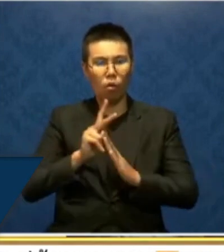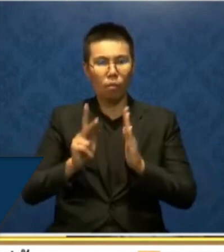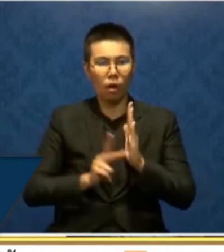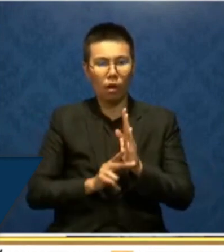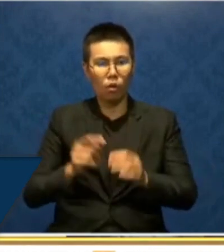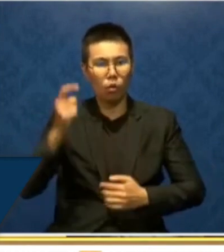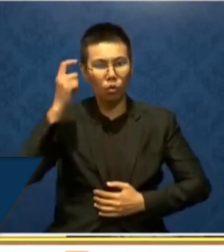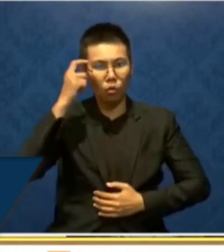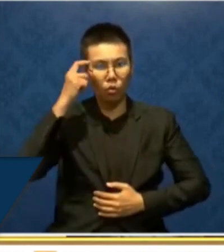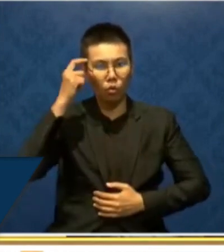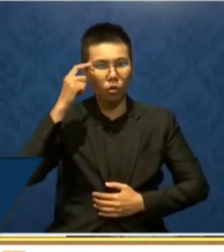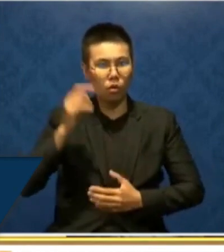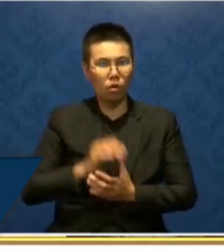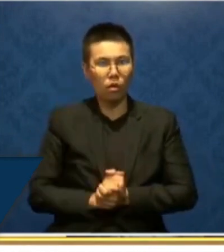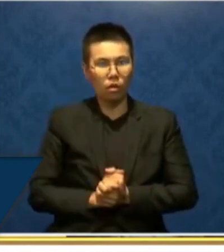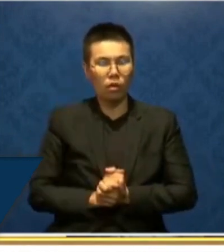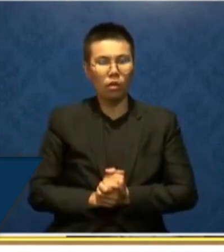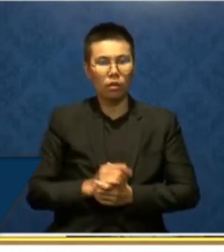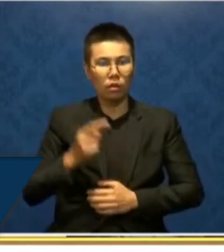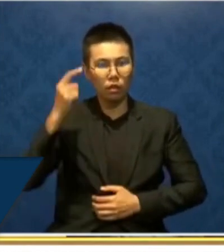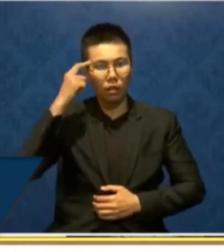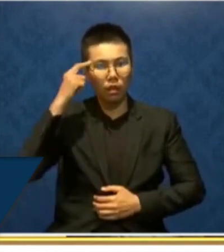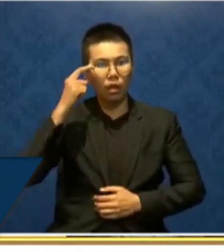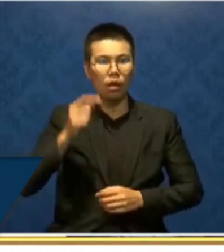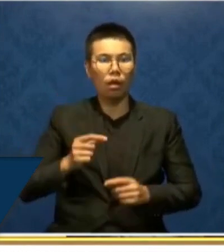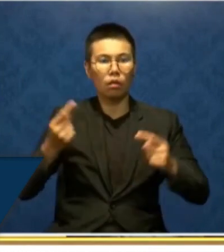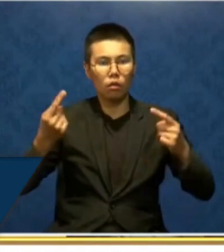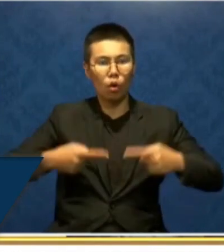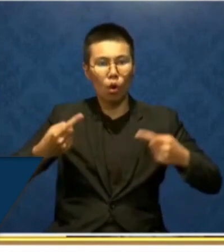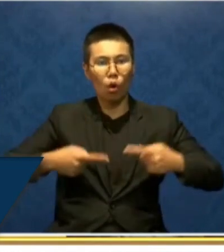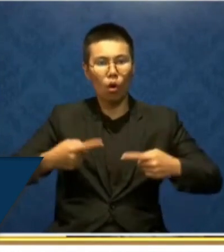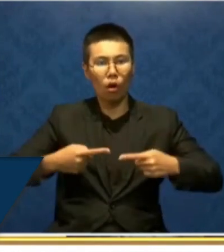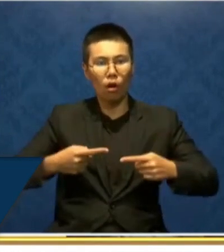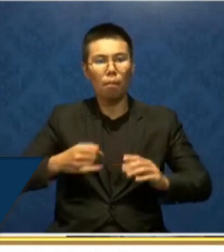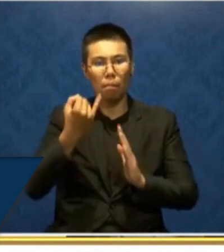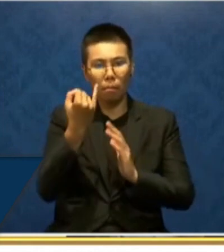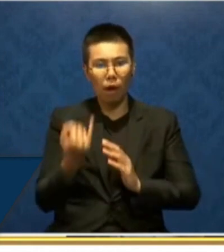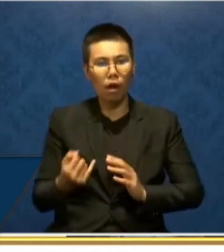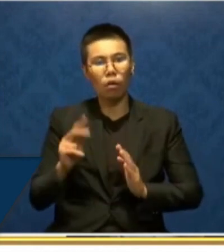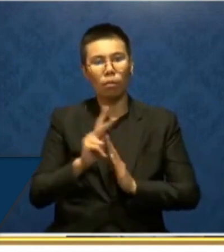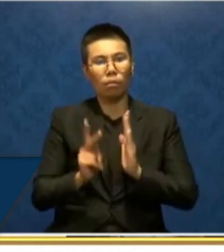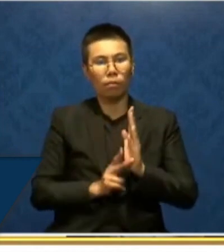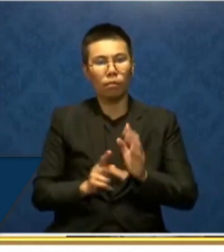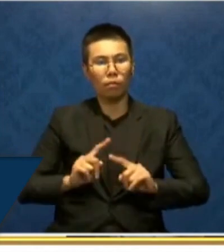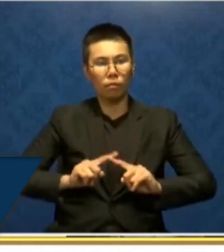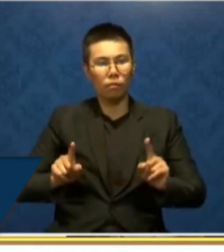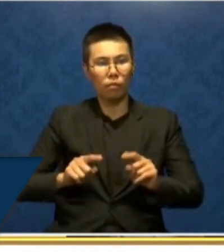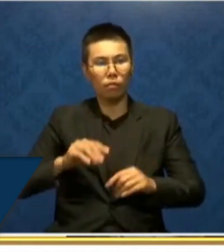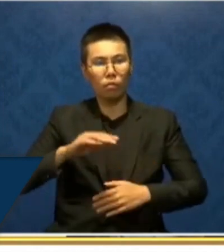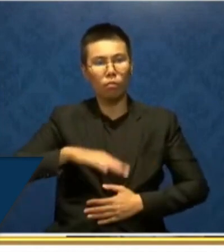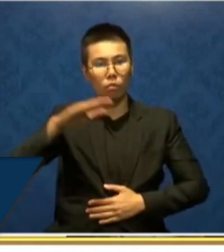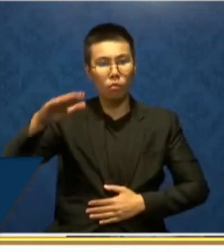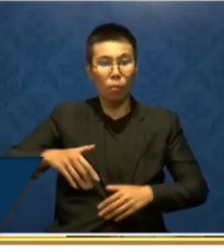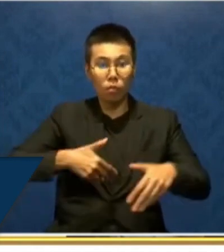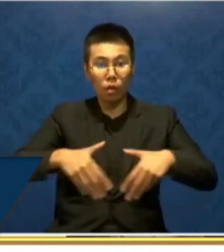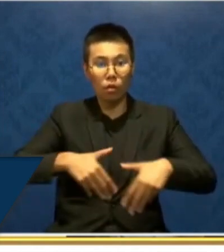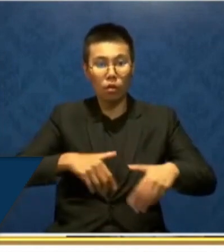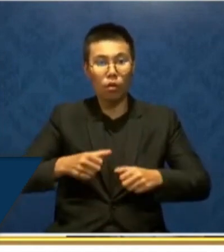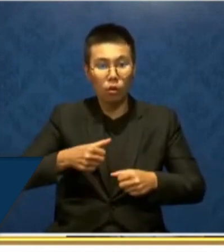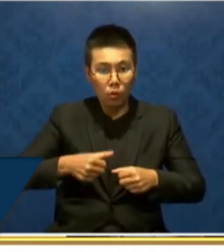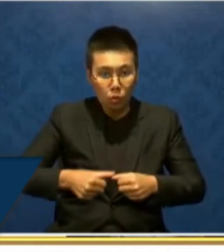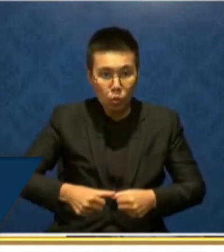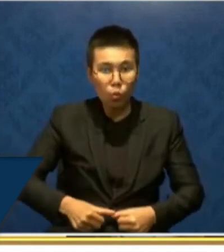าที่ตรงนั้นแน่นอนครับเถียงกันอย่างไรก็แพ้ด้วยกฎหมายแต่เป็นที่ที่พี่น้องประชาชนเขาอยู่กันม